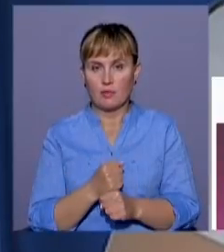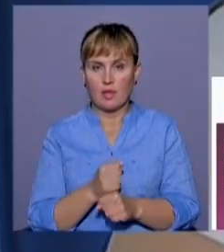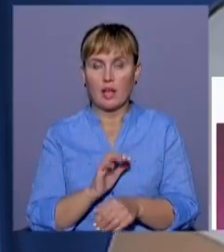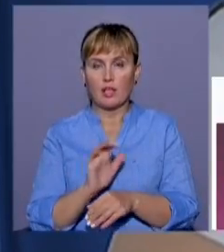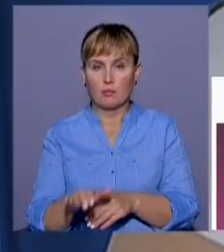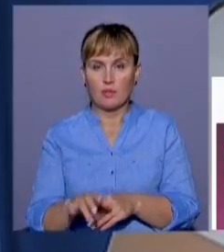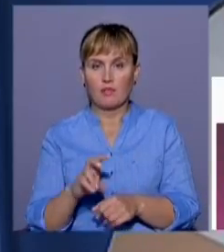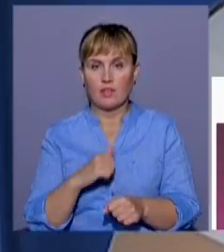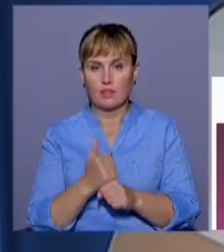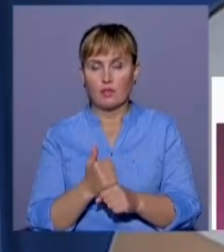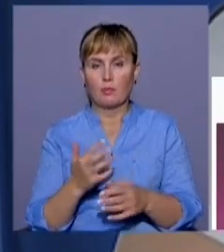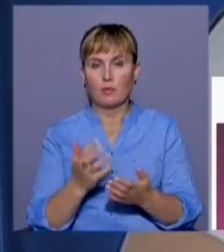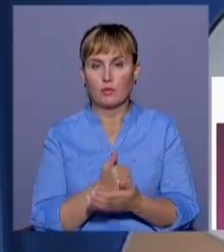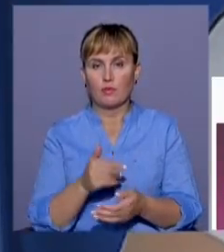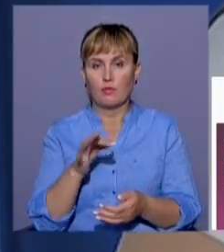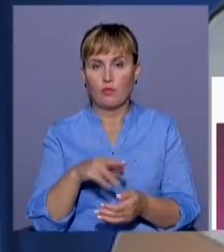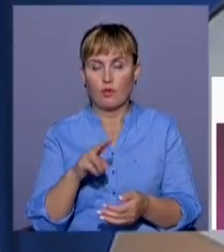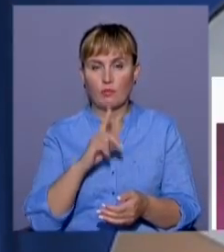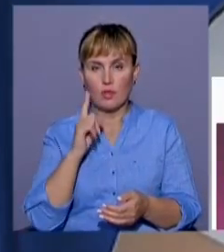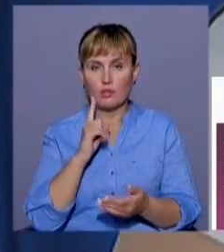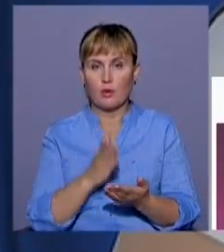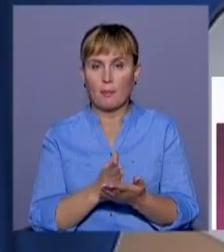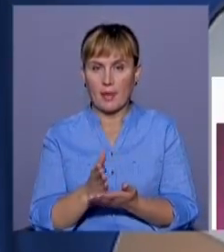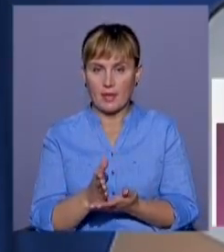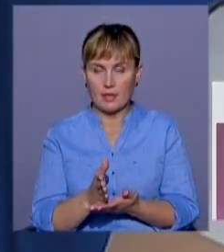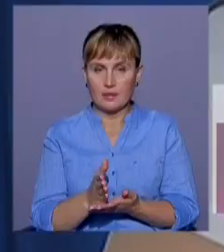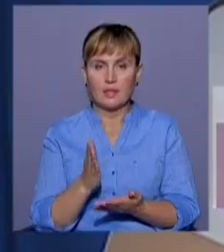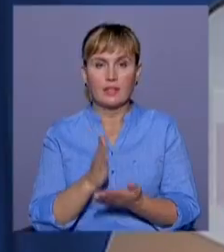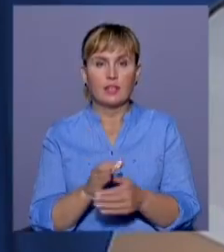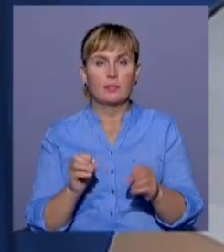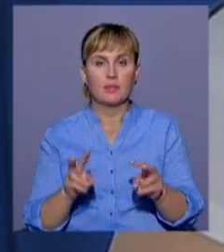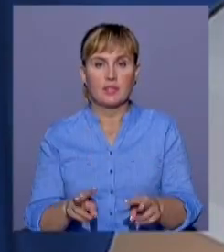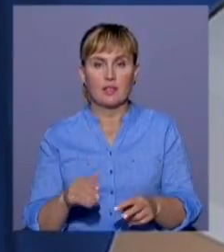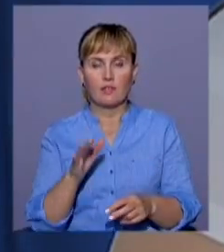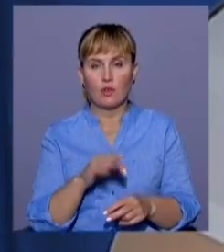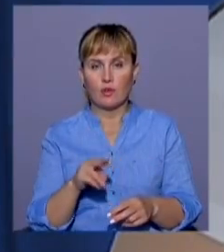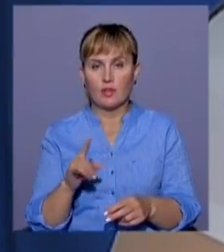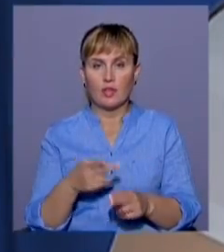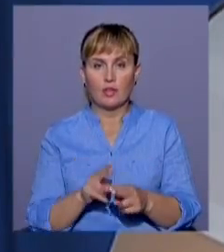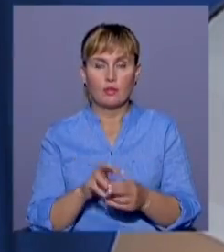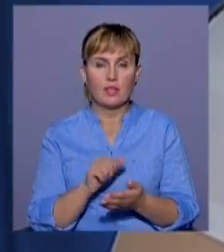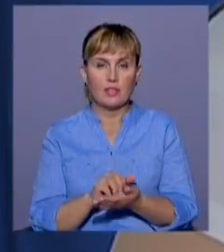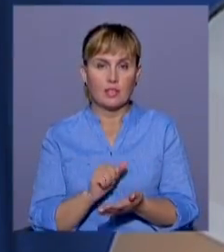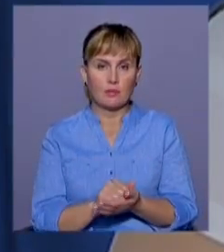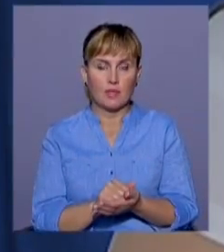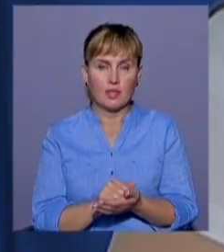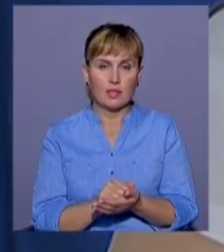Отправляем мы их в основном, получается, фонды молодежной политики. Есть специальные фонды, которые занимаются